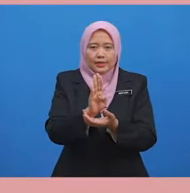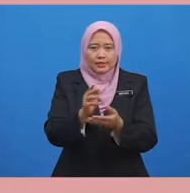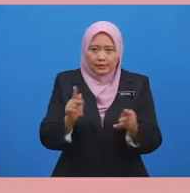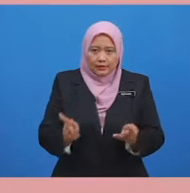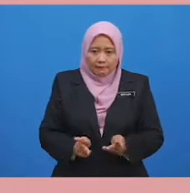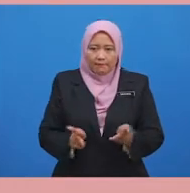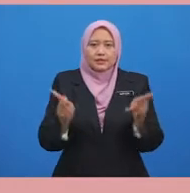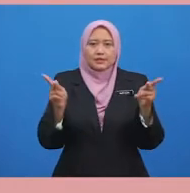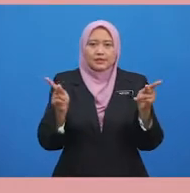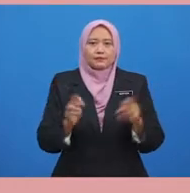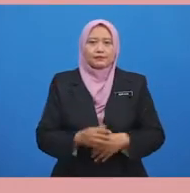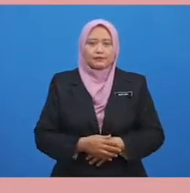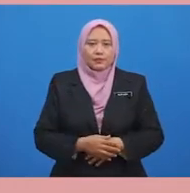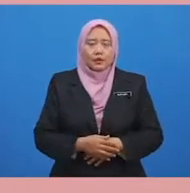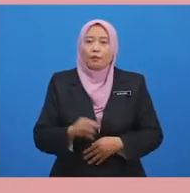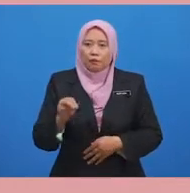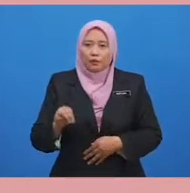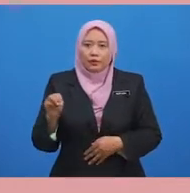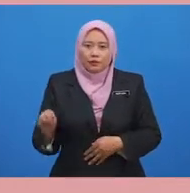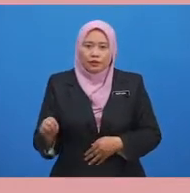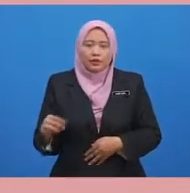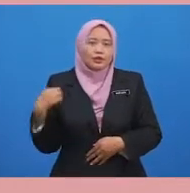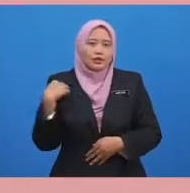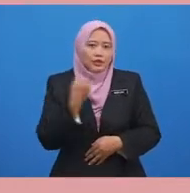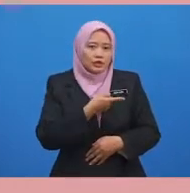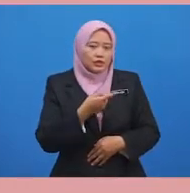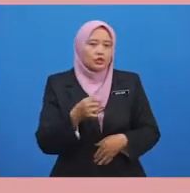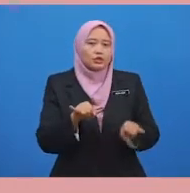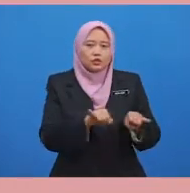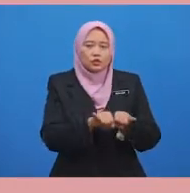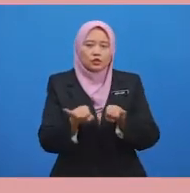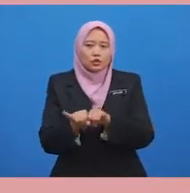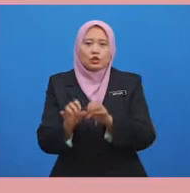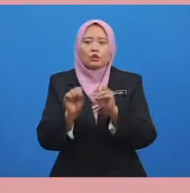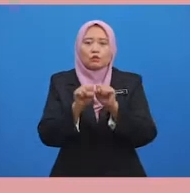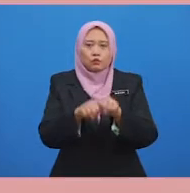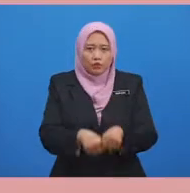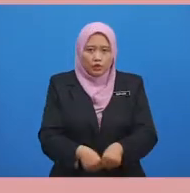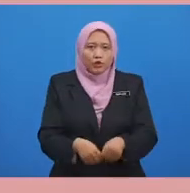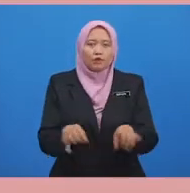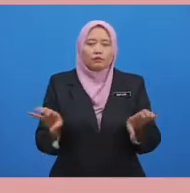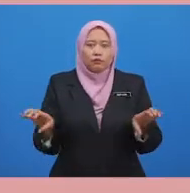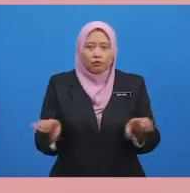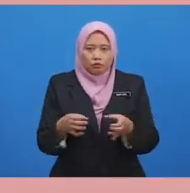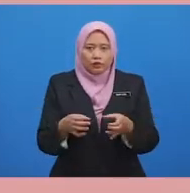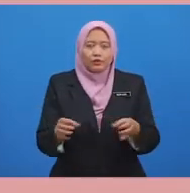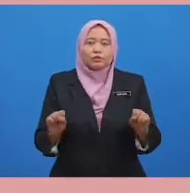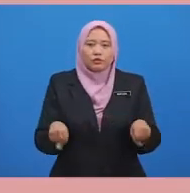Murid-murid, lebih menarik lagi, kita juga boleh membuat bunga